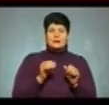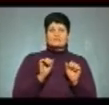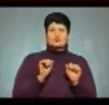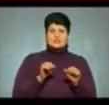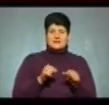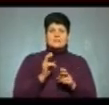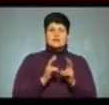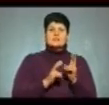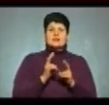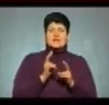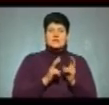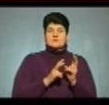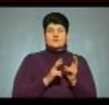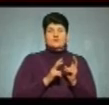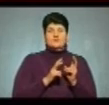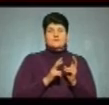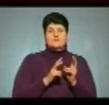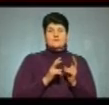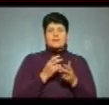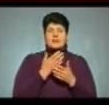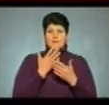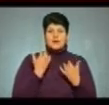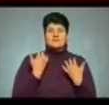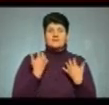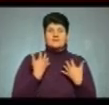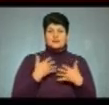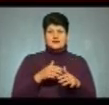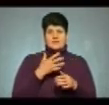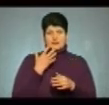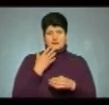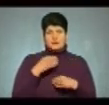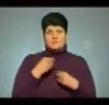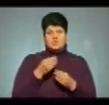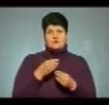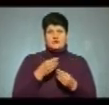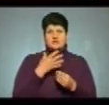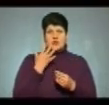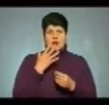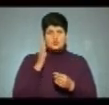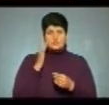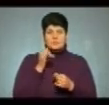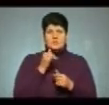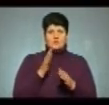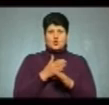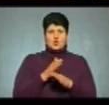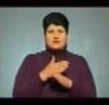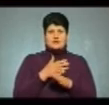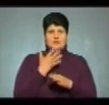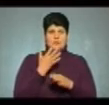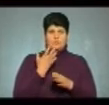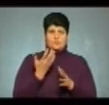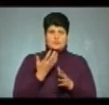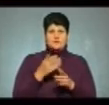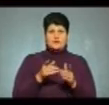можливість підприємству не нести втрати теплової енергії під час подачі гарячої води, коли ми не можемо розділити потоки теплоносіїв,